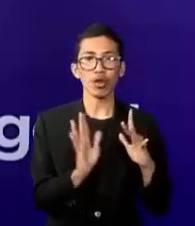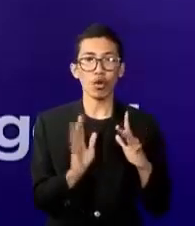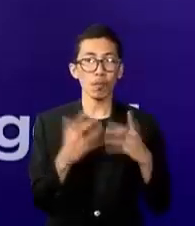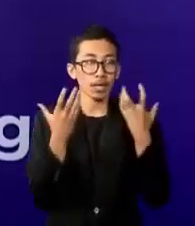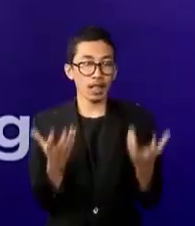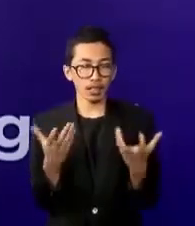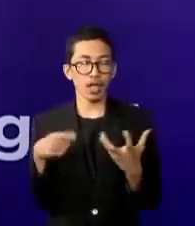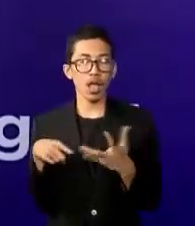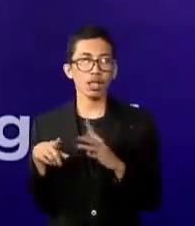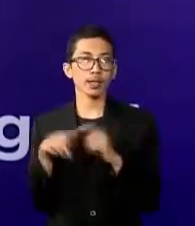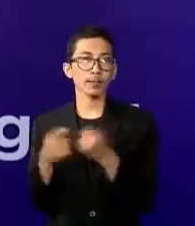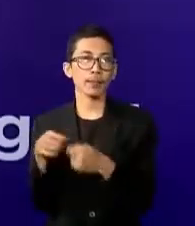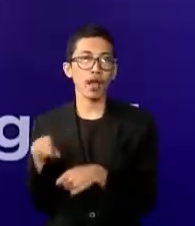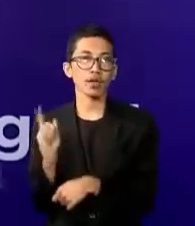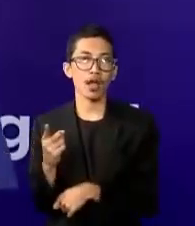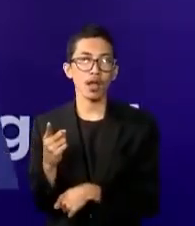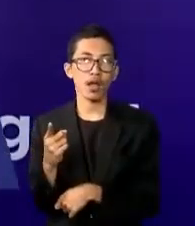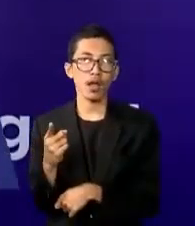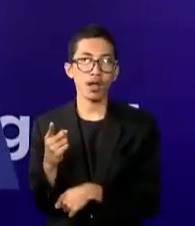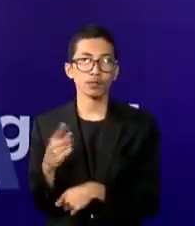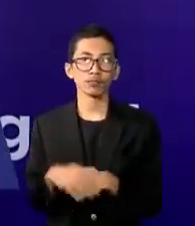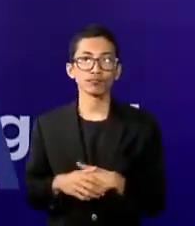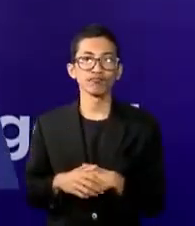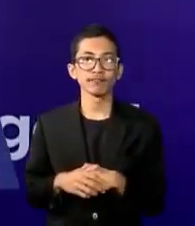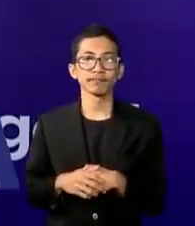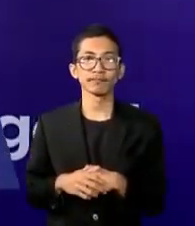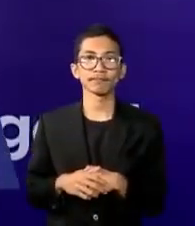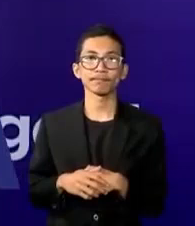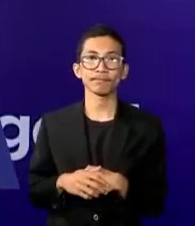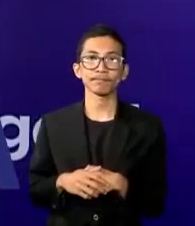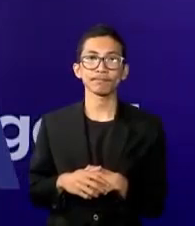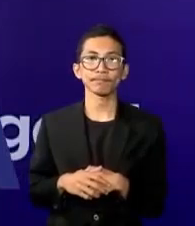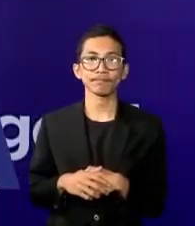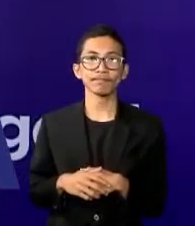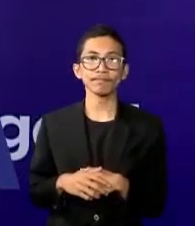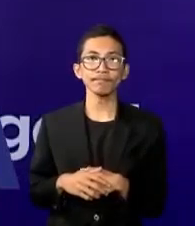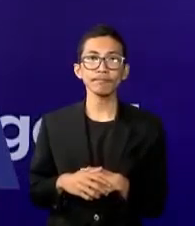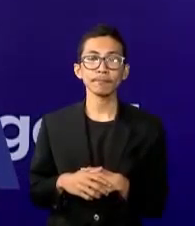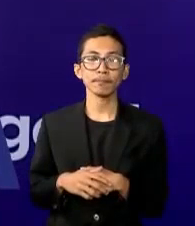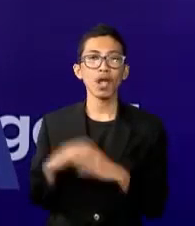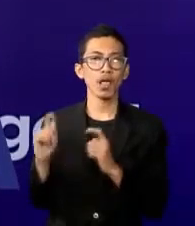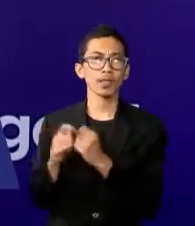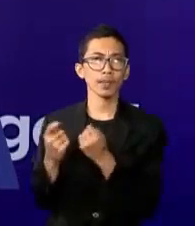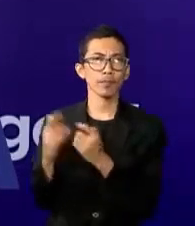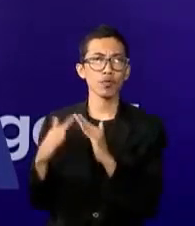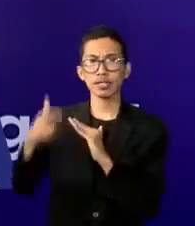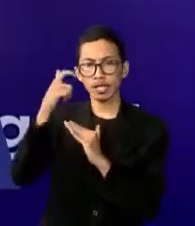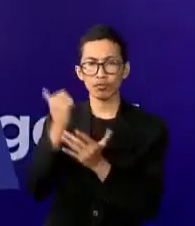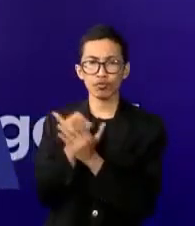di perjabatan tim ya Dr Agus jadi tim itu akan melakukanaksana secara komprehensif untuk pasien